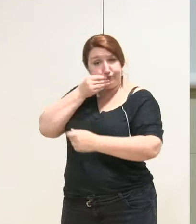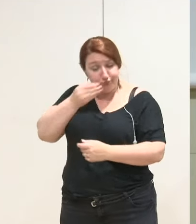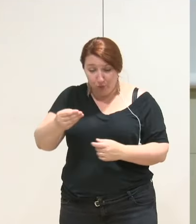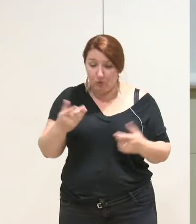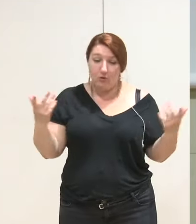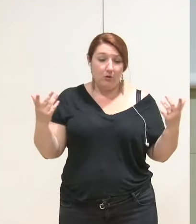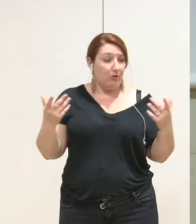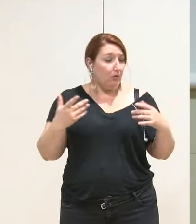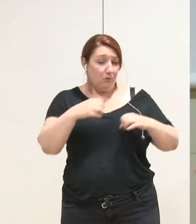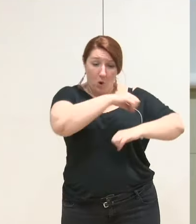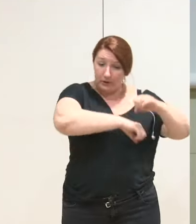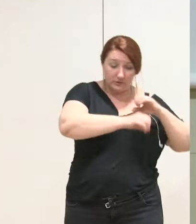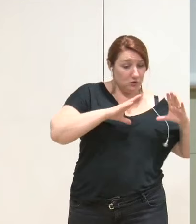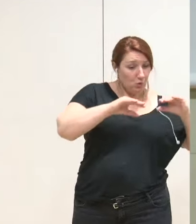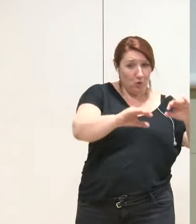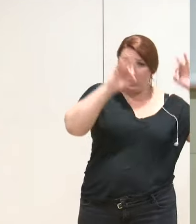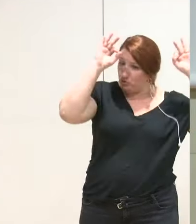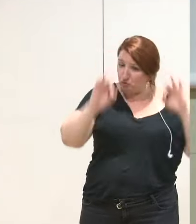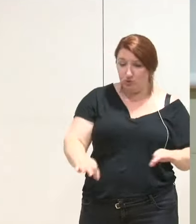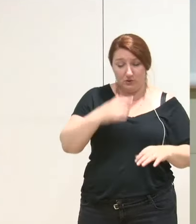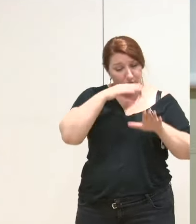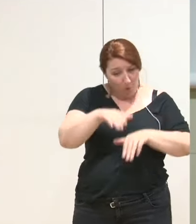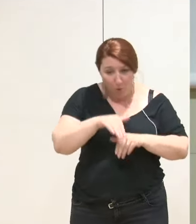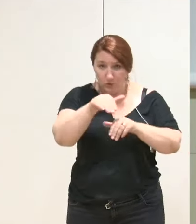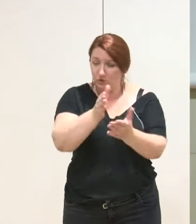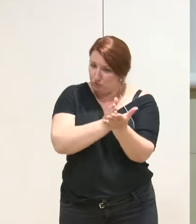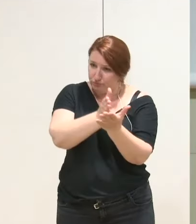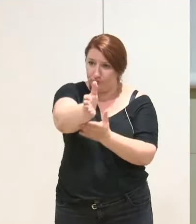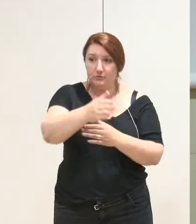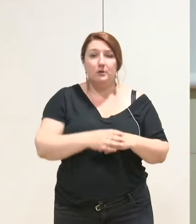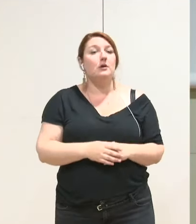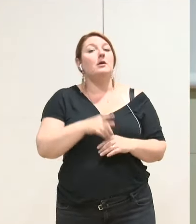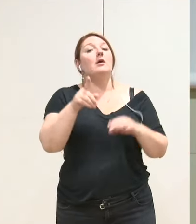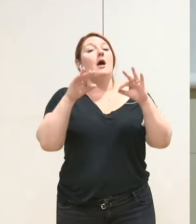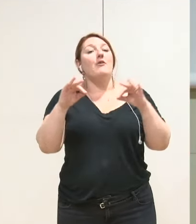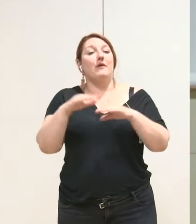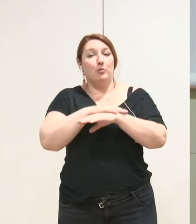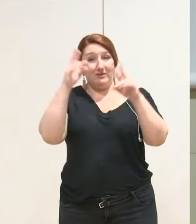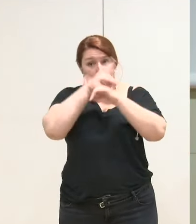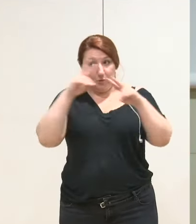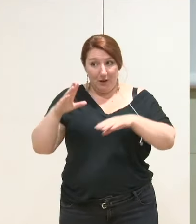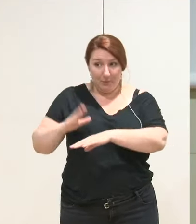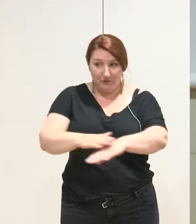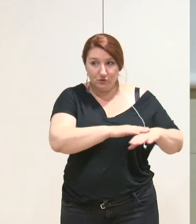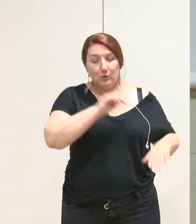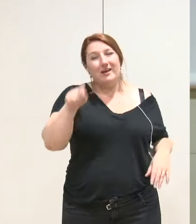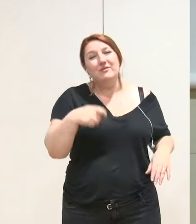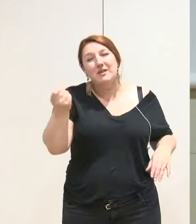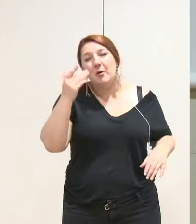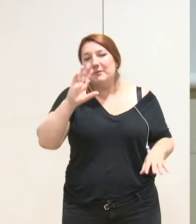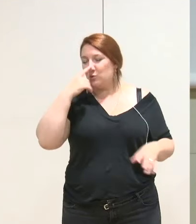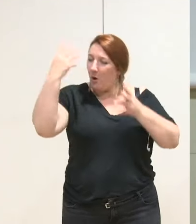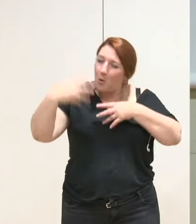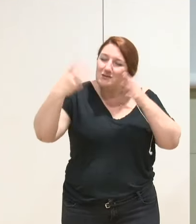nous sommes susceptible de faire et c'est comme ça que nous allons continuer à avancer et quant aux politiques globales de prévention évidemment mais ça je crois qu'on s'est